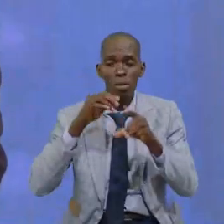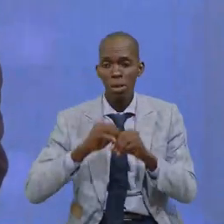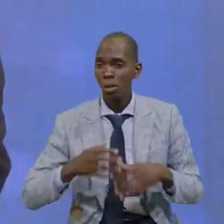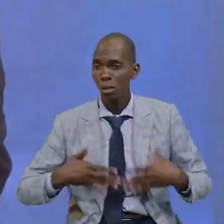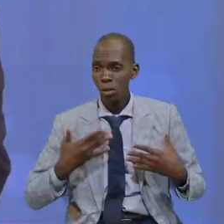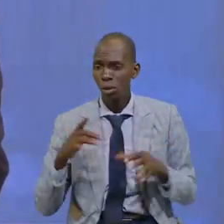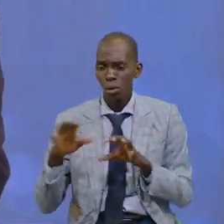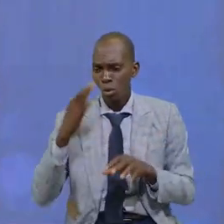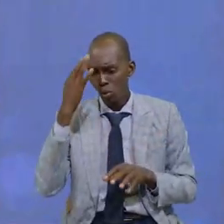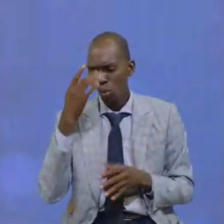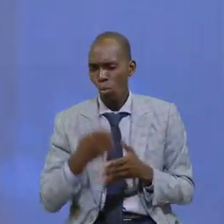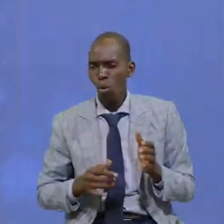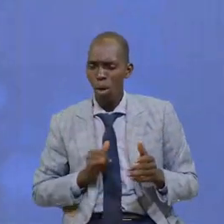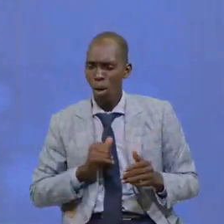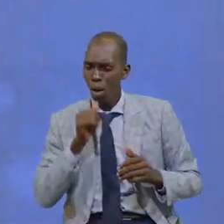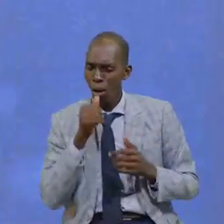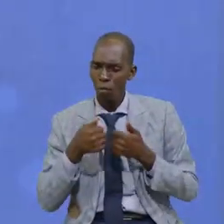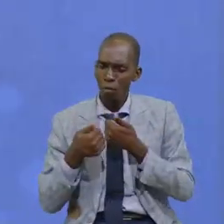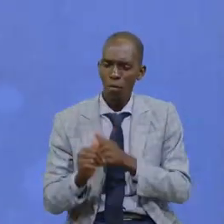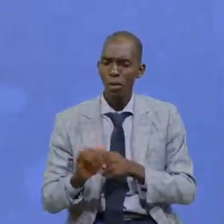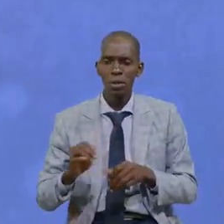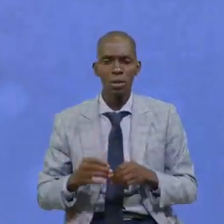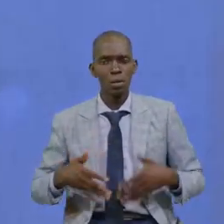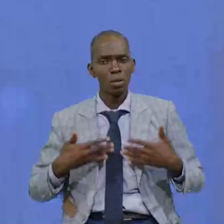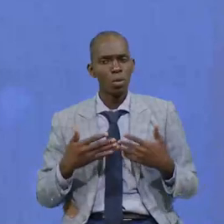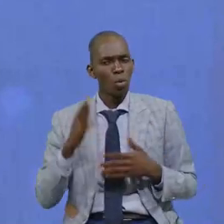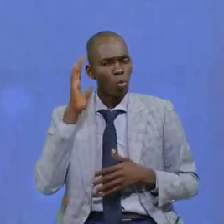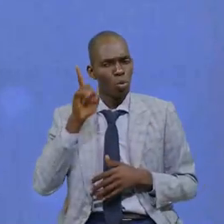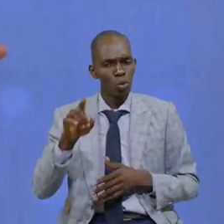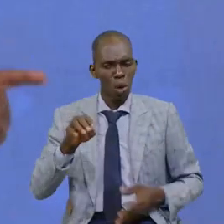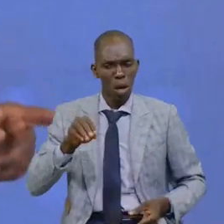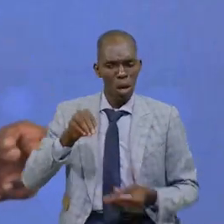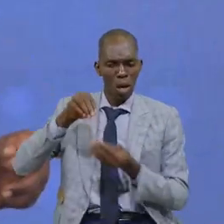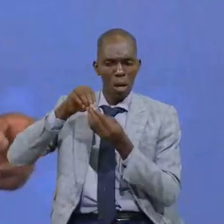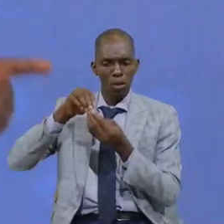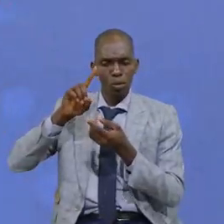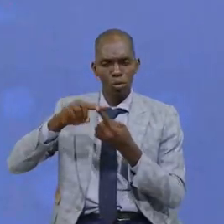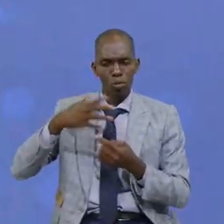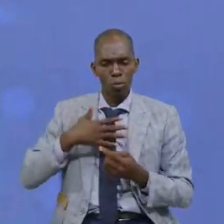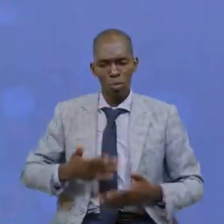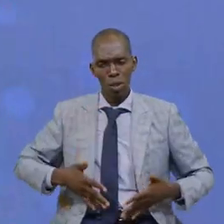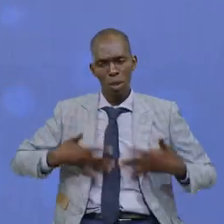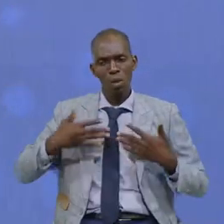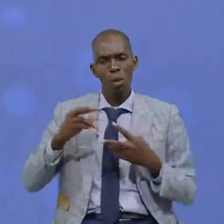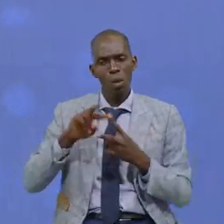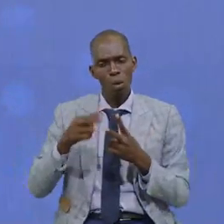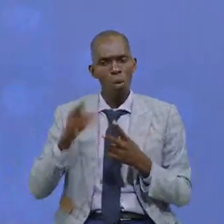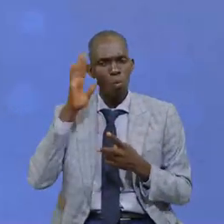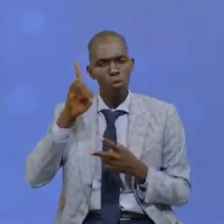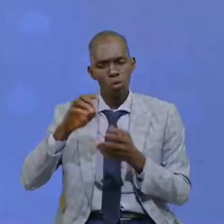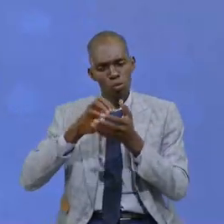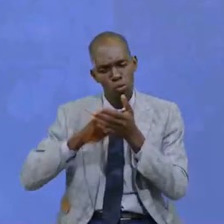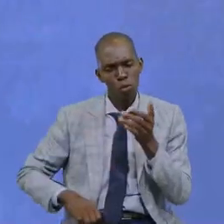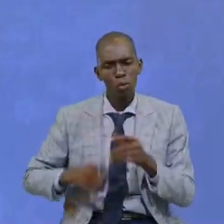vie? Est-ce que tu connais ma poursuite dans la vie? Est-ce que tu vas ajouter de la valeur dans ma vie ou bien tu